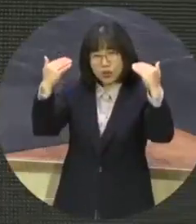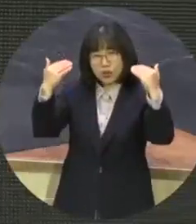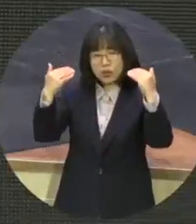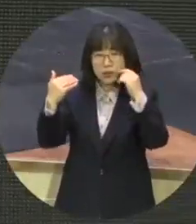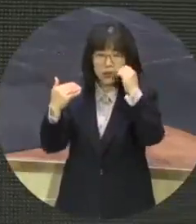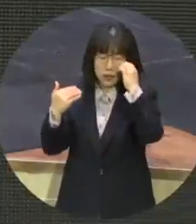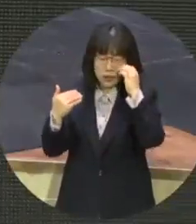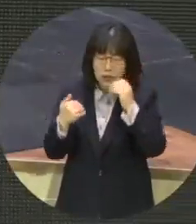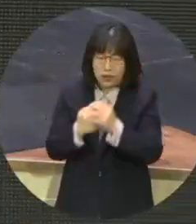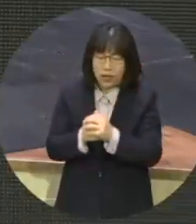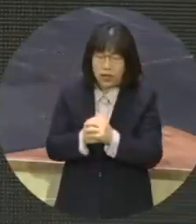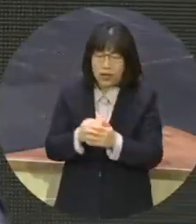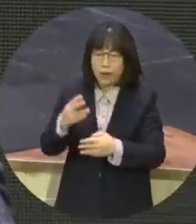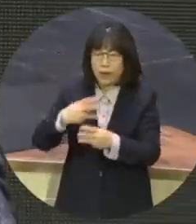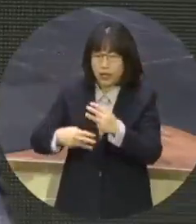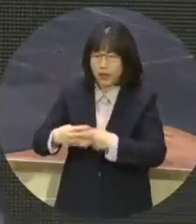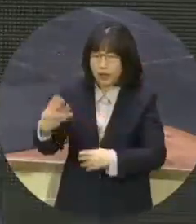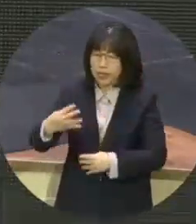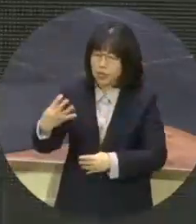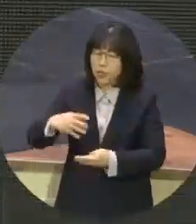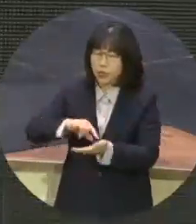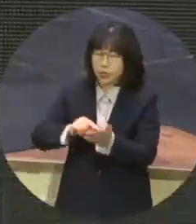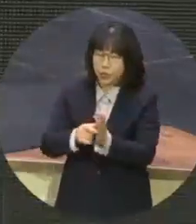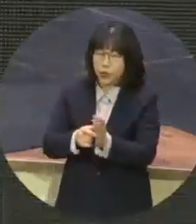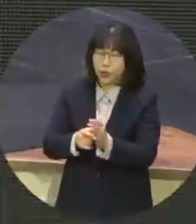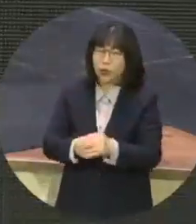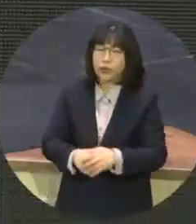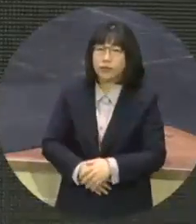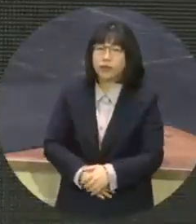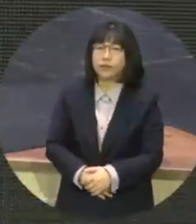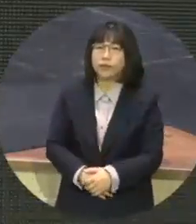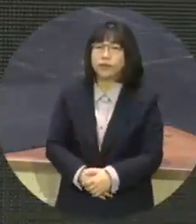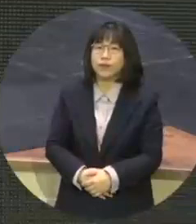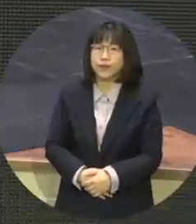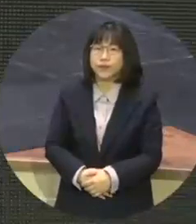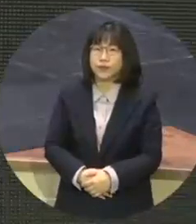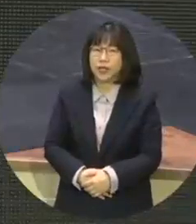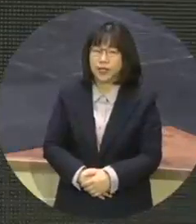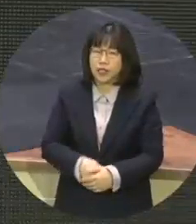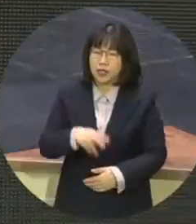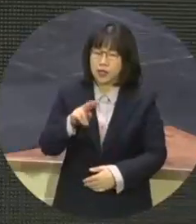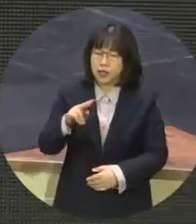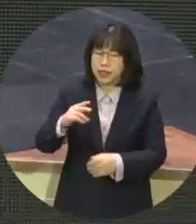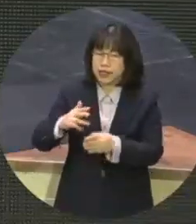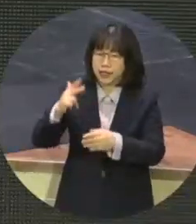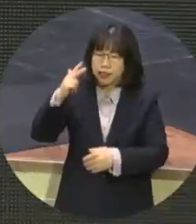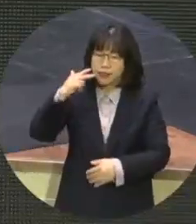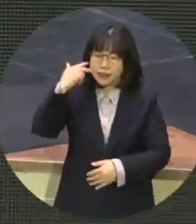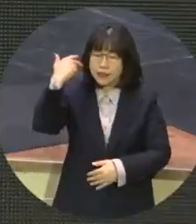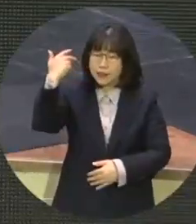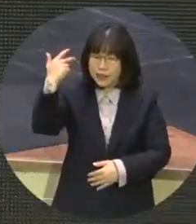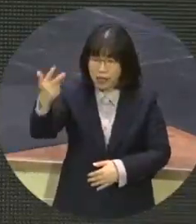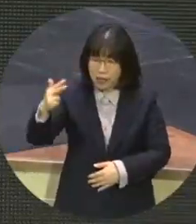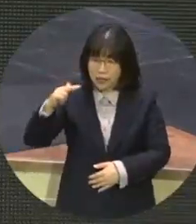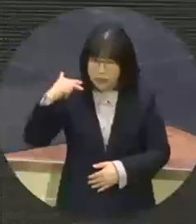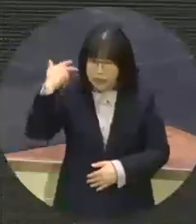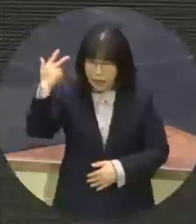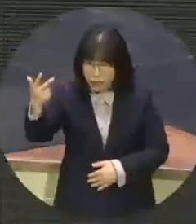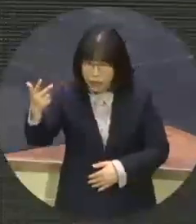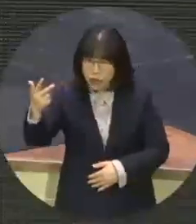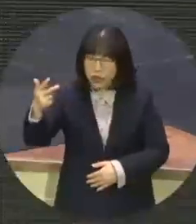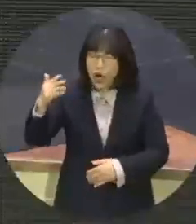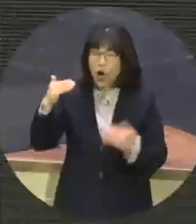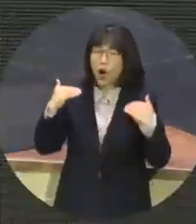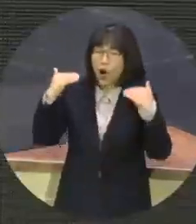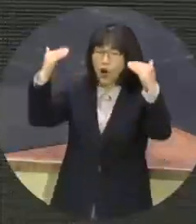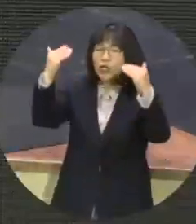있는데 렘너들 그래서 이제 문화 공연을 하게 돼. 23일부터는 그 다음 주부터는 학부모를